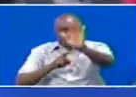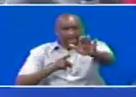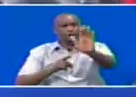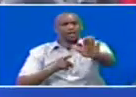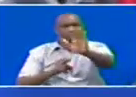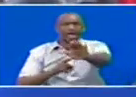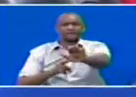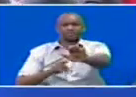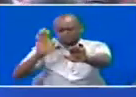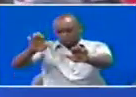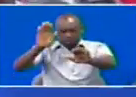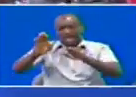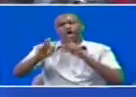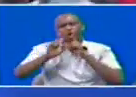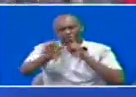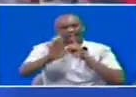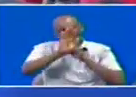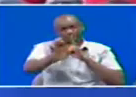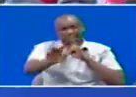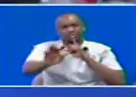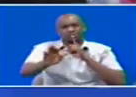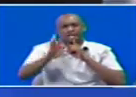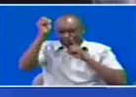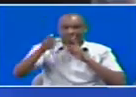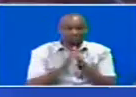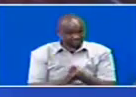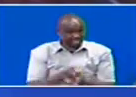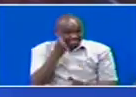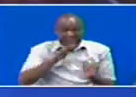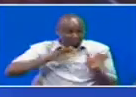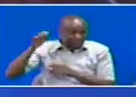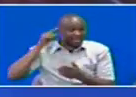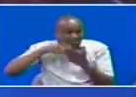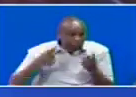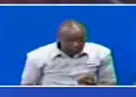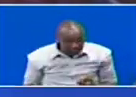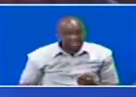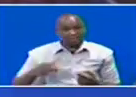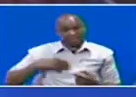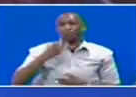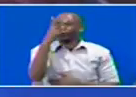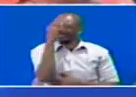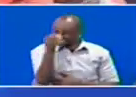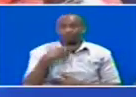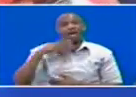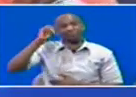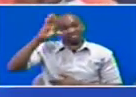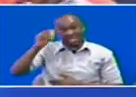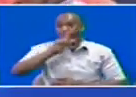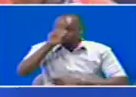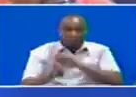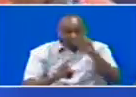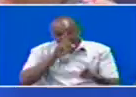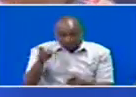a a Oda Oda wanabunge bunge Hili likiazimia kwa hoji wagombeaji 20 waakilishi wa Wi